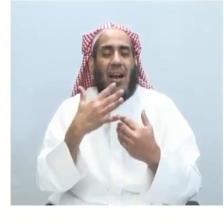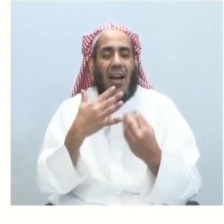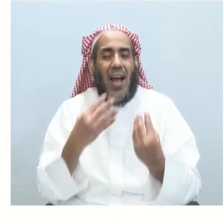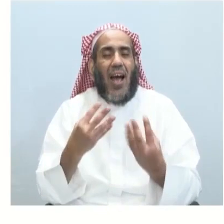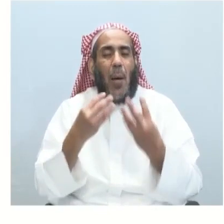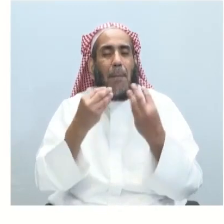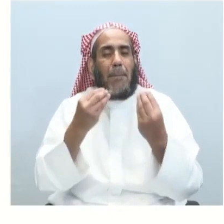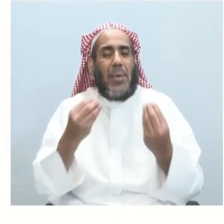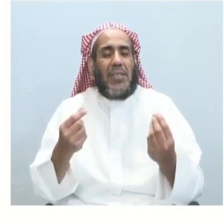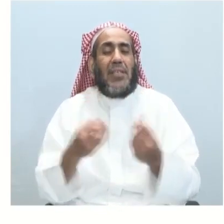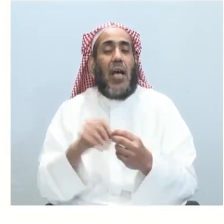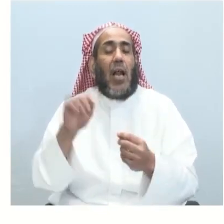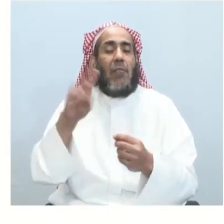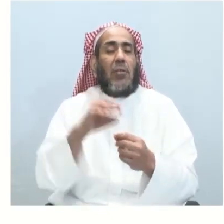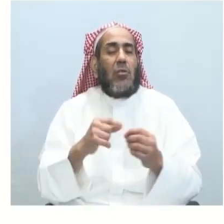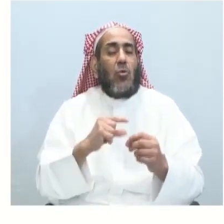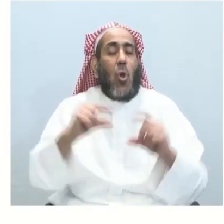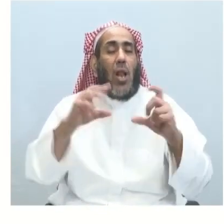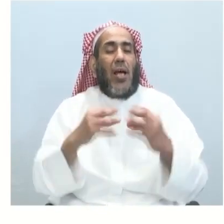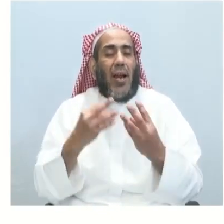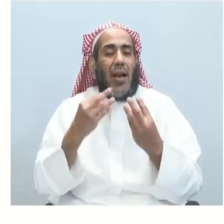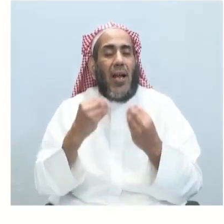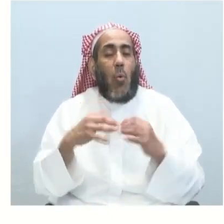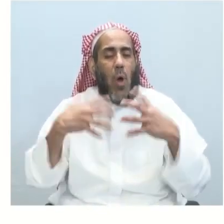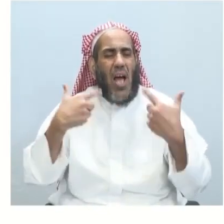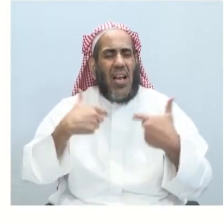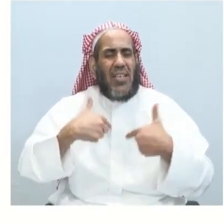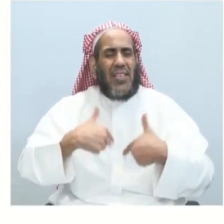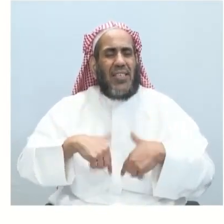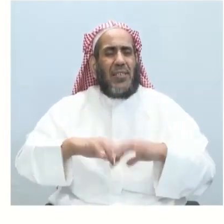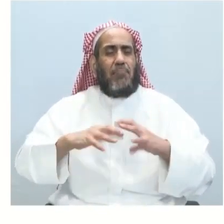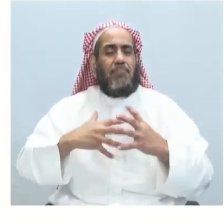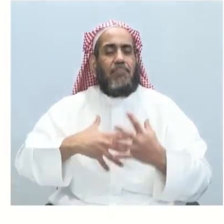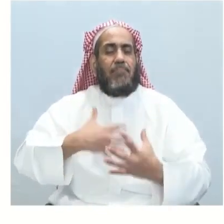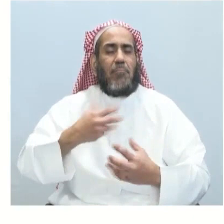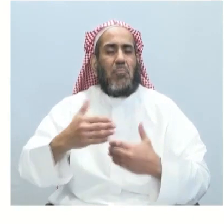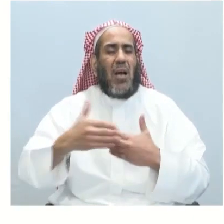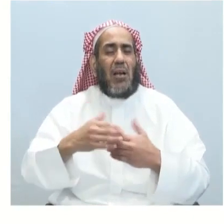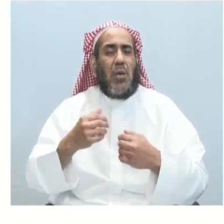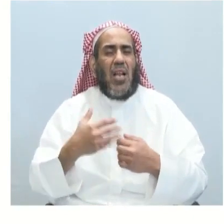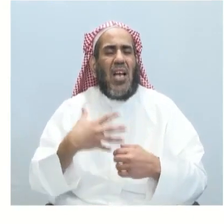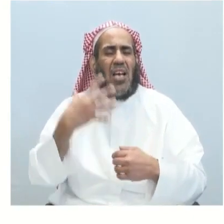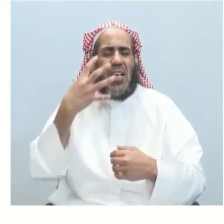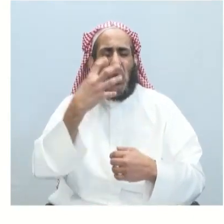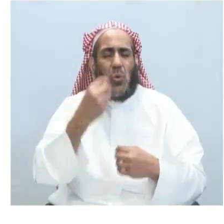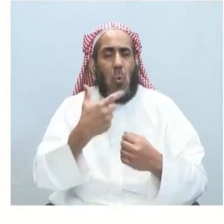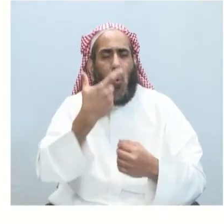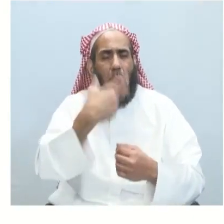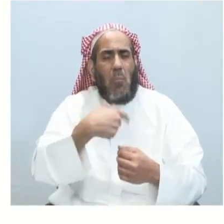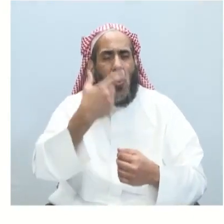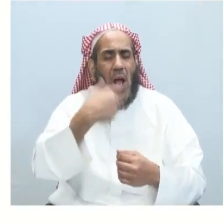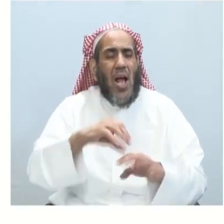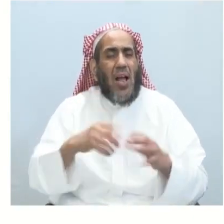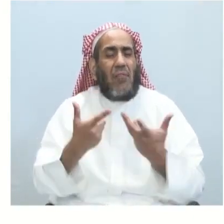رقه المفردات طبعا قفه السين يدل على الرقه وعلى حالته النفسيه على السين اقرب الى الى الحزن والبكاء فكان فيه